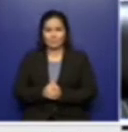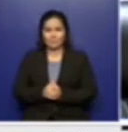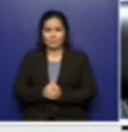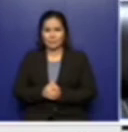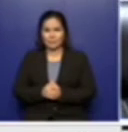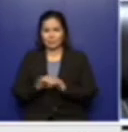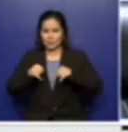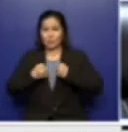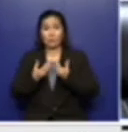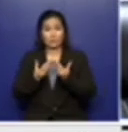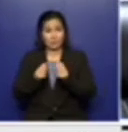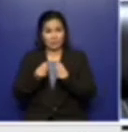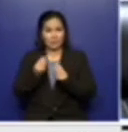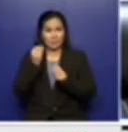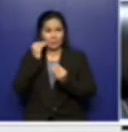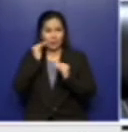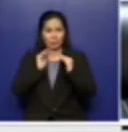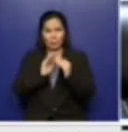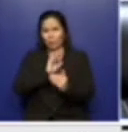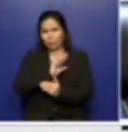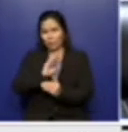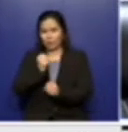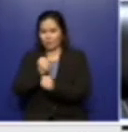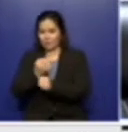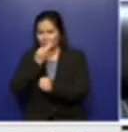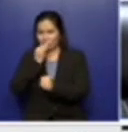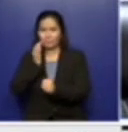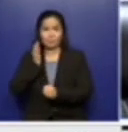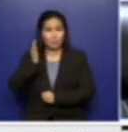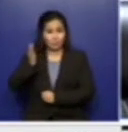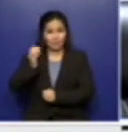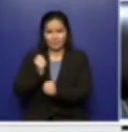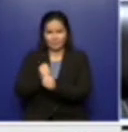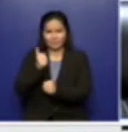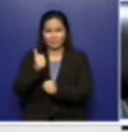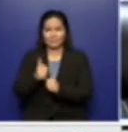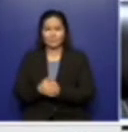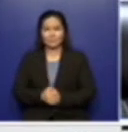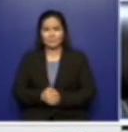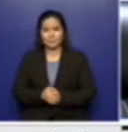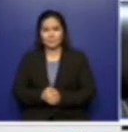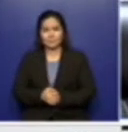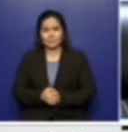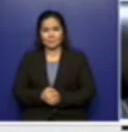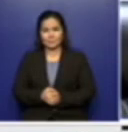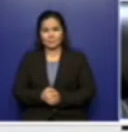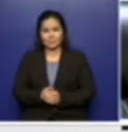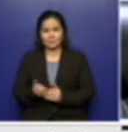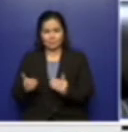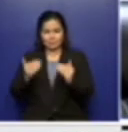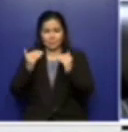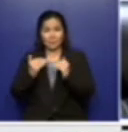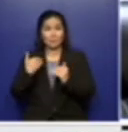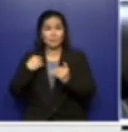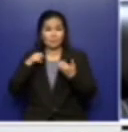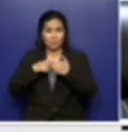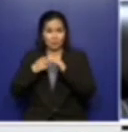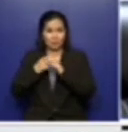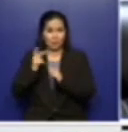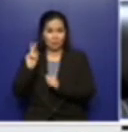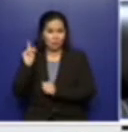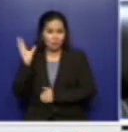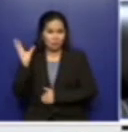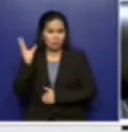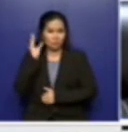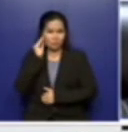โฉนดที่อยู่อาศัยและที่ทำกินกันต่อไปผมได้รับทราบอีกปัญหาหนึ่งก็คือว่าปั